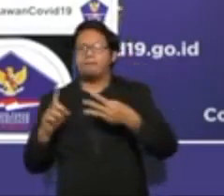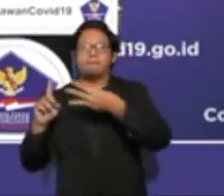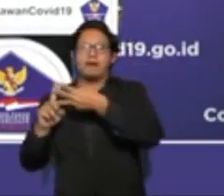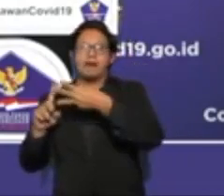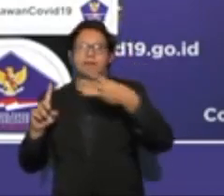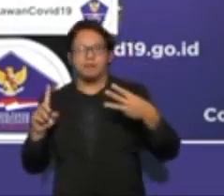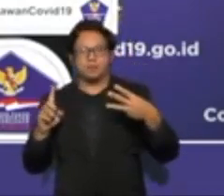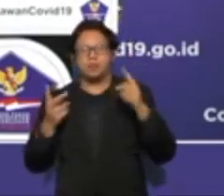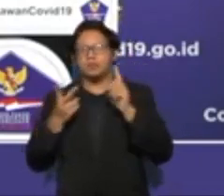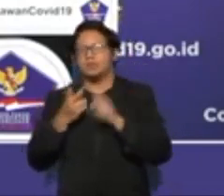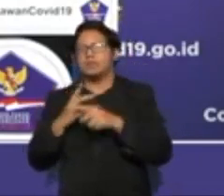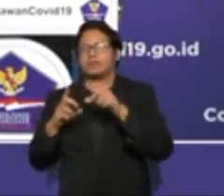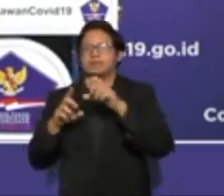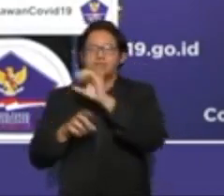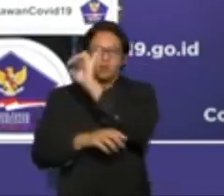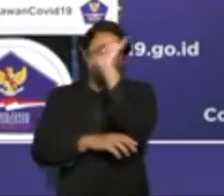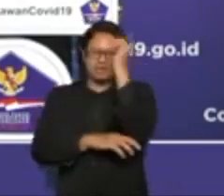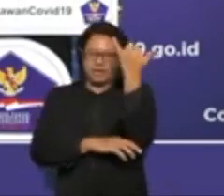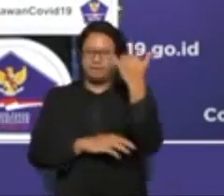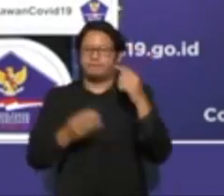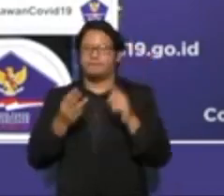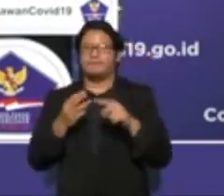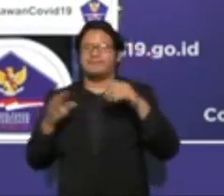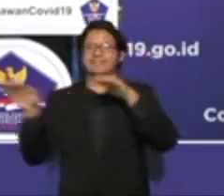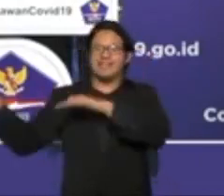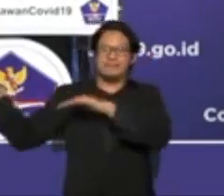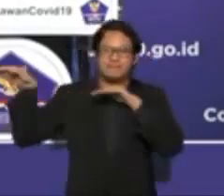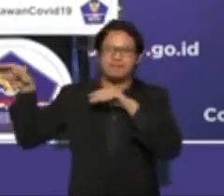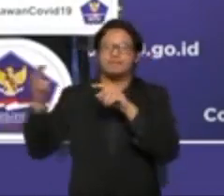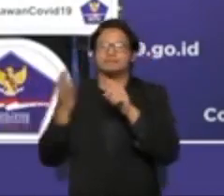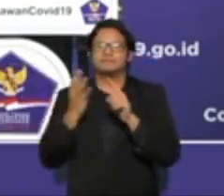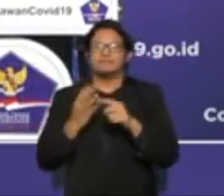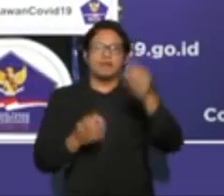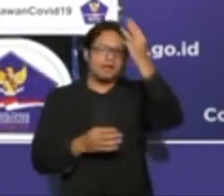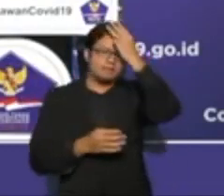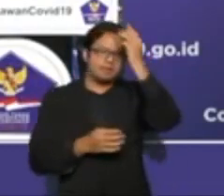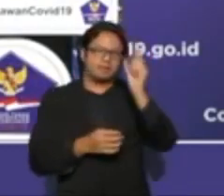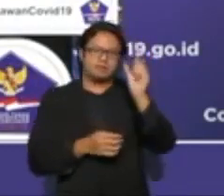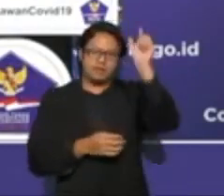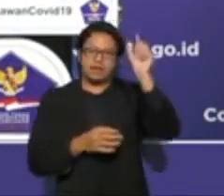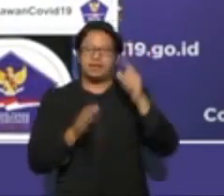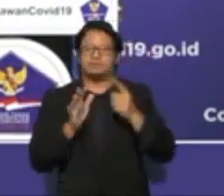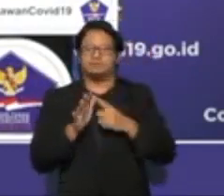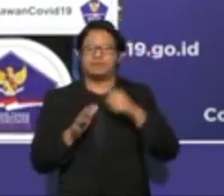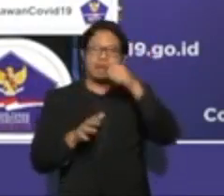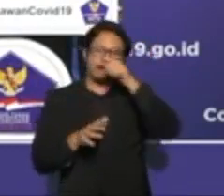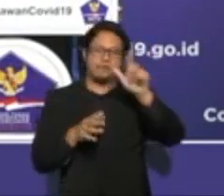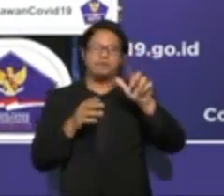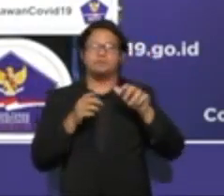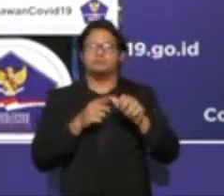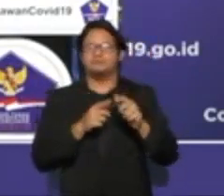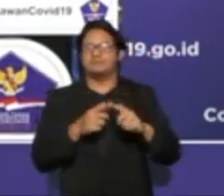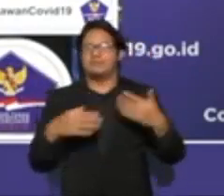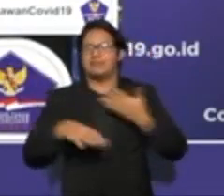Belitung by Yogyakarta Jambi Kalimantan utaralampung Riau Sulawesi Barat